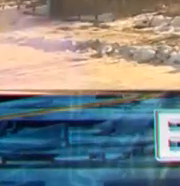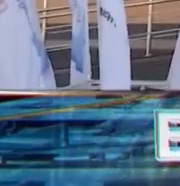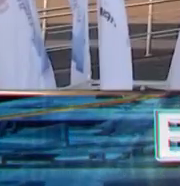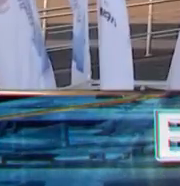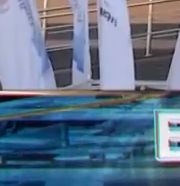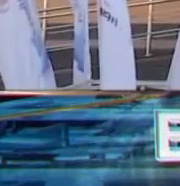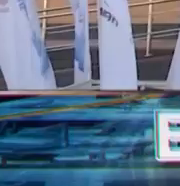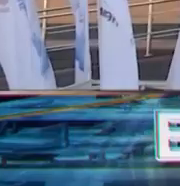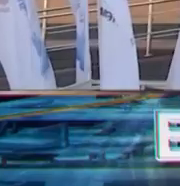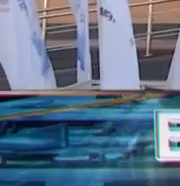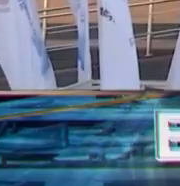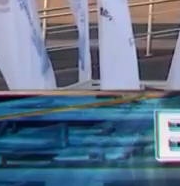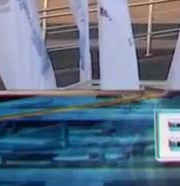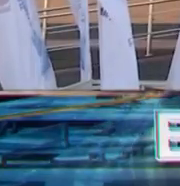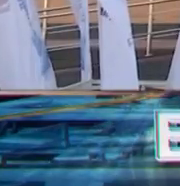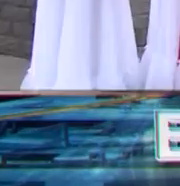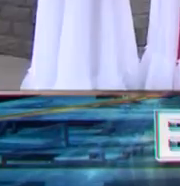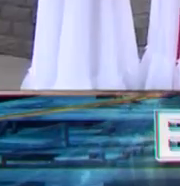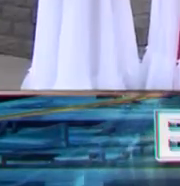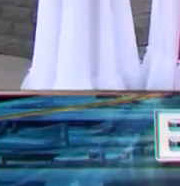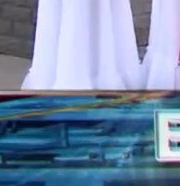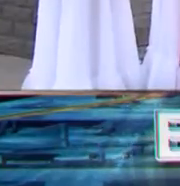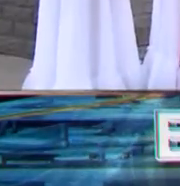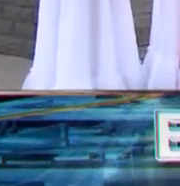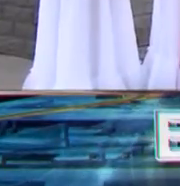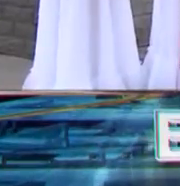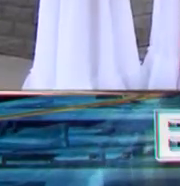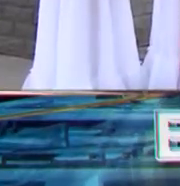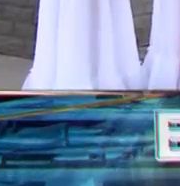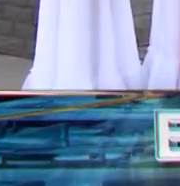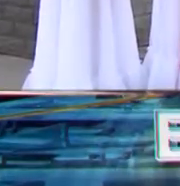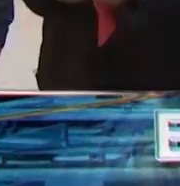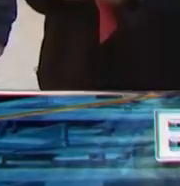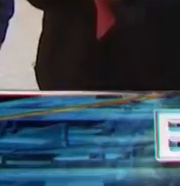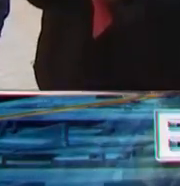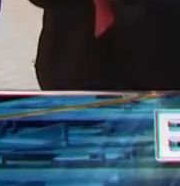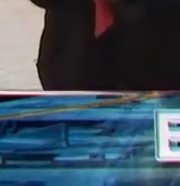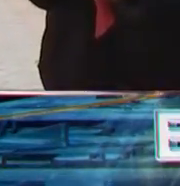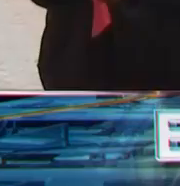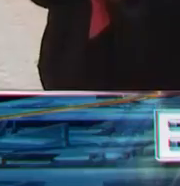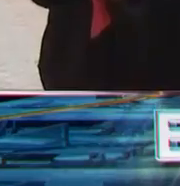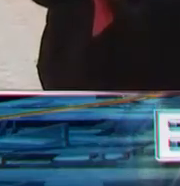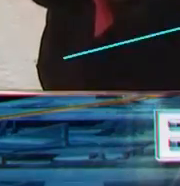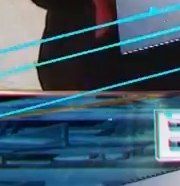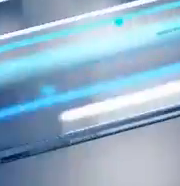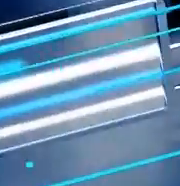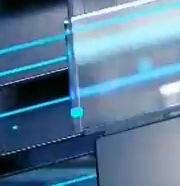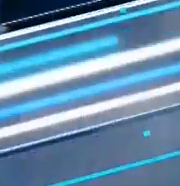Жаңа жылды кеген жұрты жақсы жаңалықпен бастап жатыр. Ұзынбұлақ ауылында жаңа мәдениет үйі қолданысқа берілді.